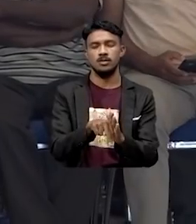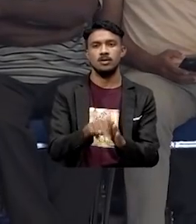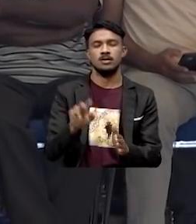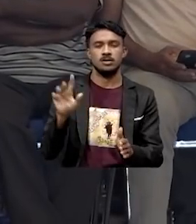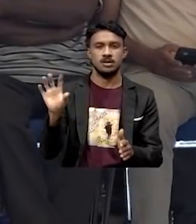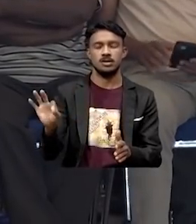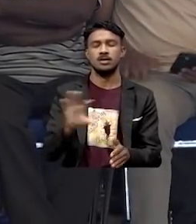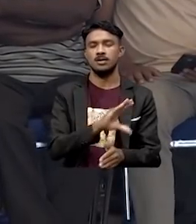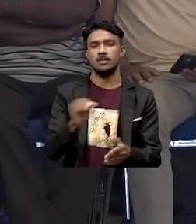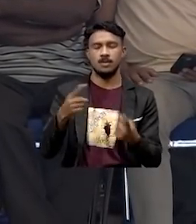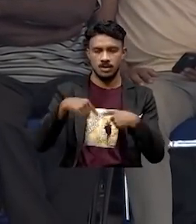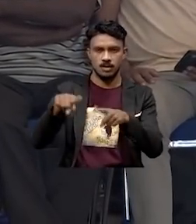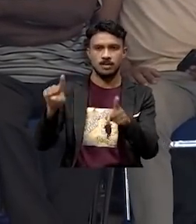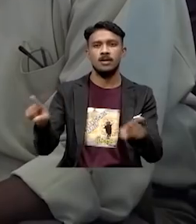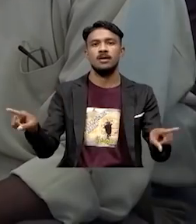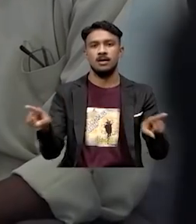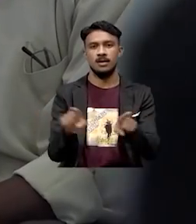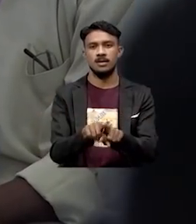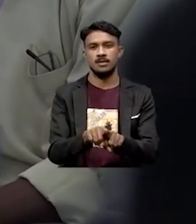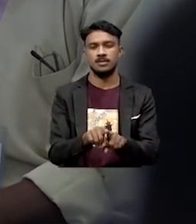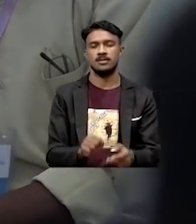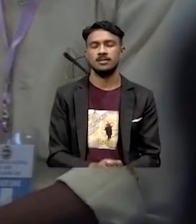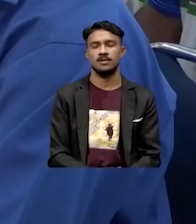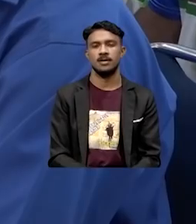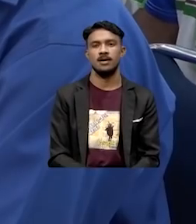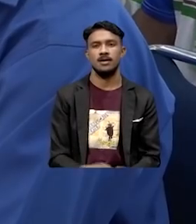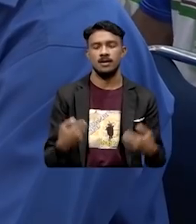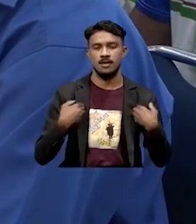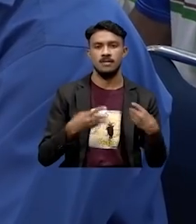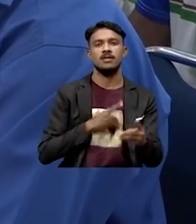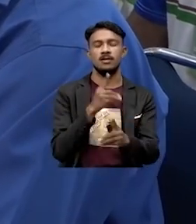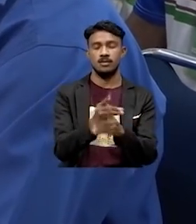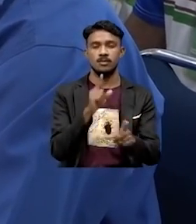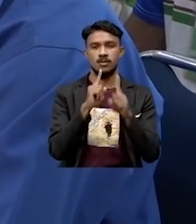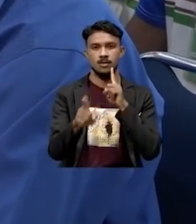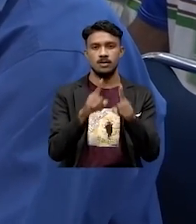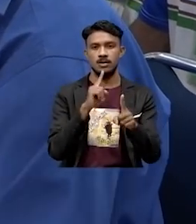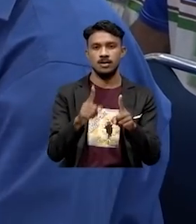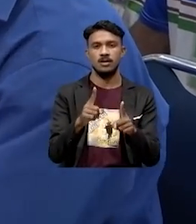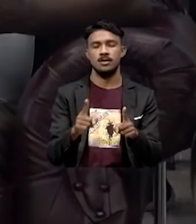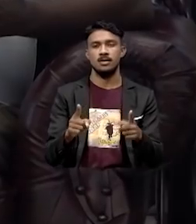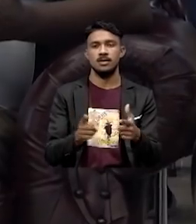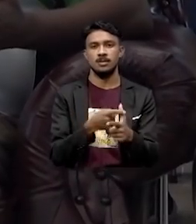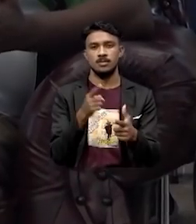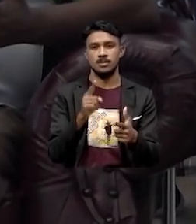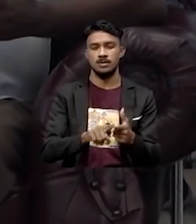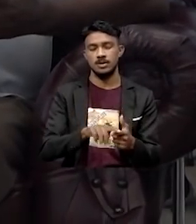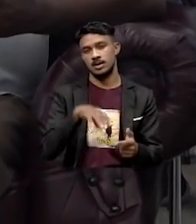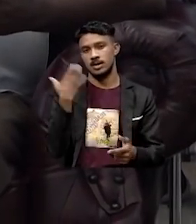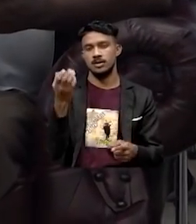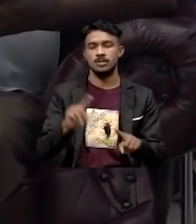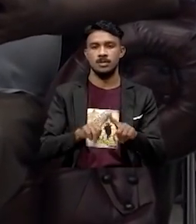tala pamaran na bat awesa ina direito de polia mas ina jovali